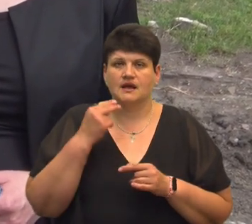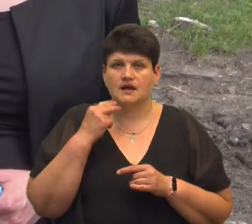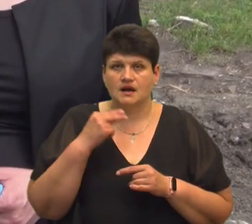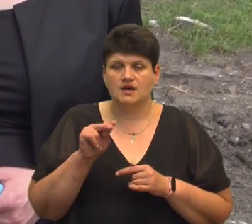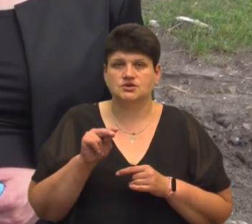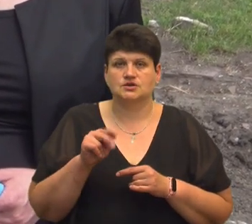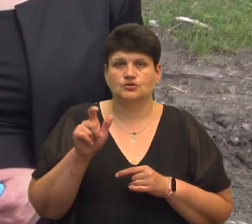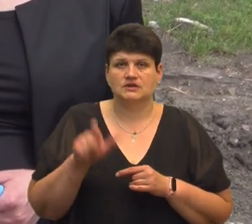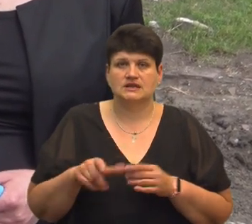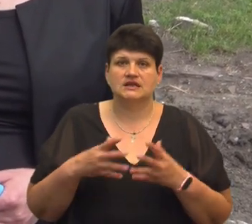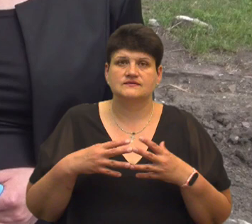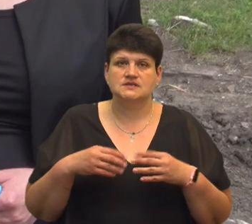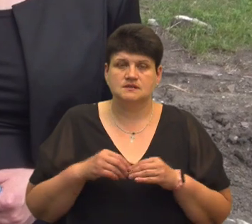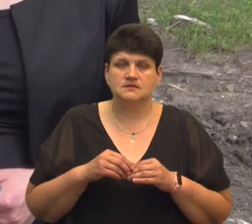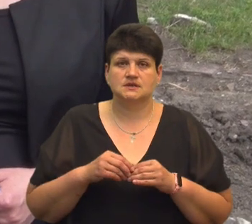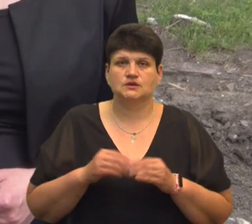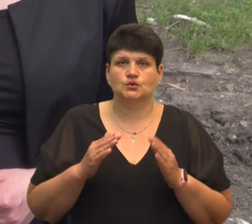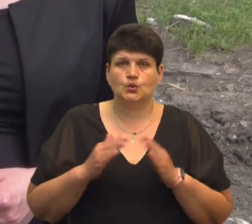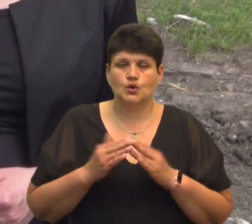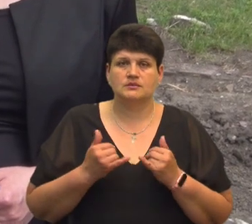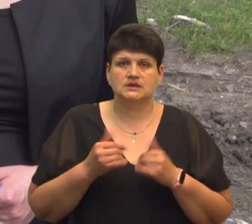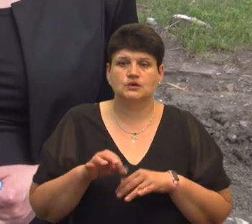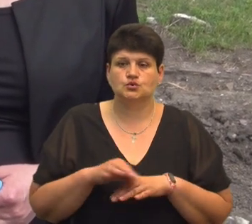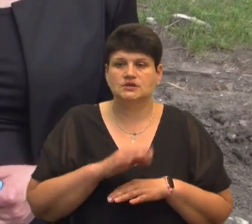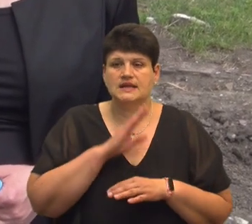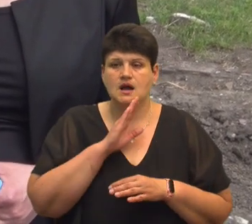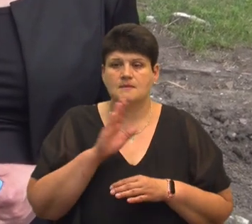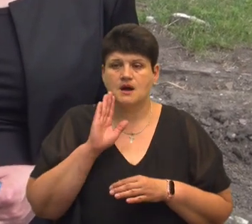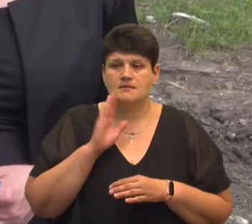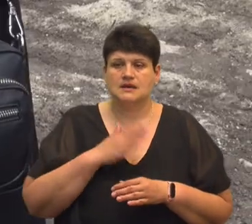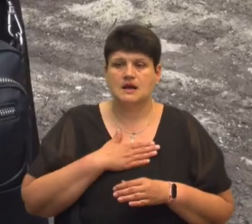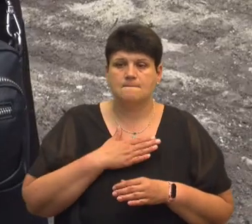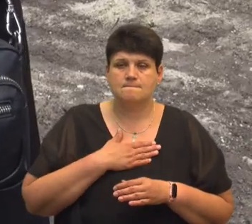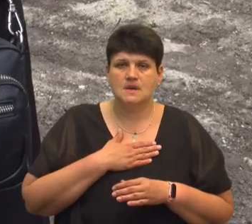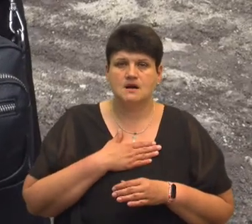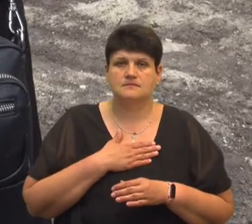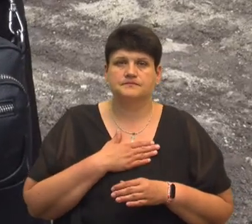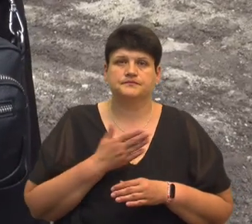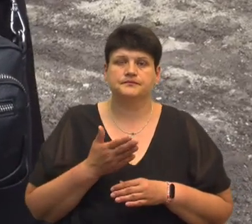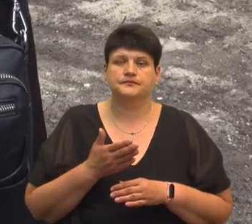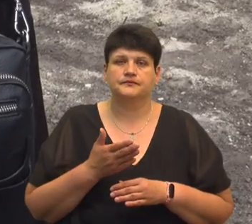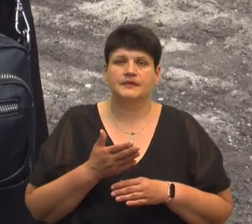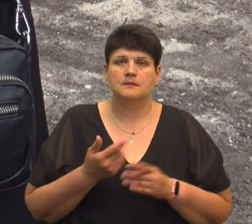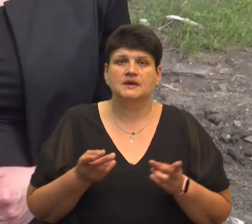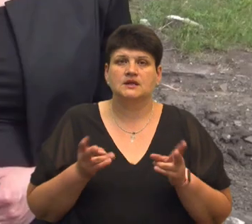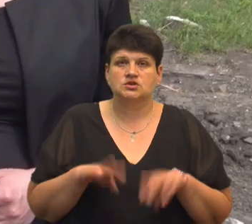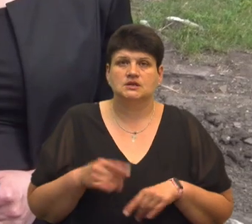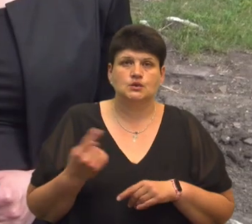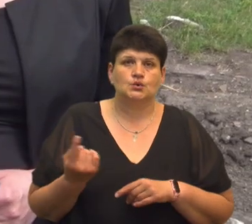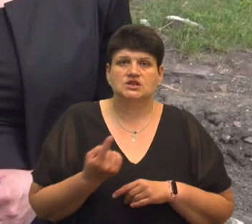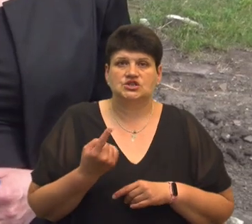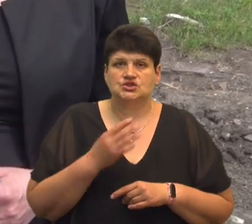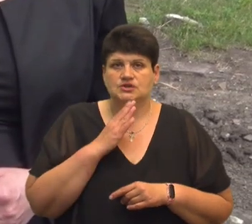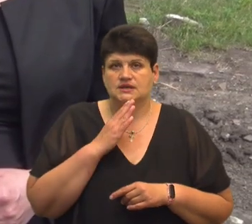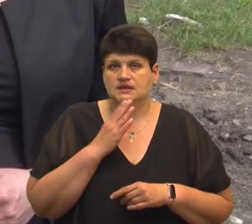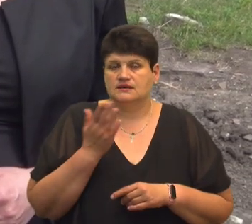вдома, для дружини, для мами, для мене. Ми лишилися одні жінки. Він